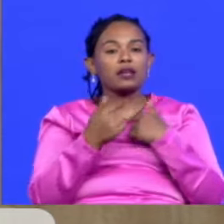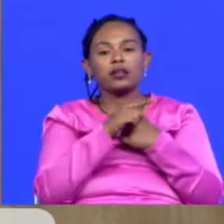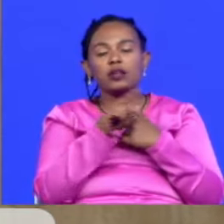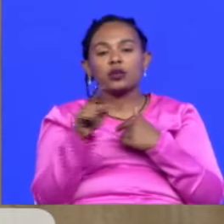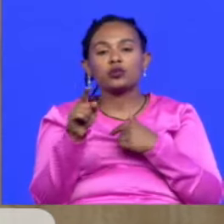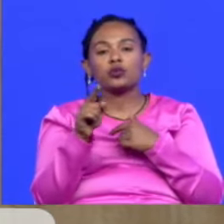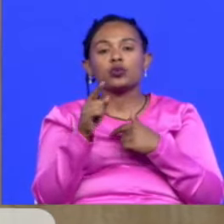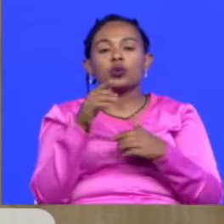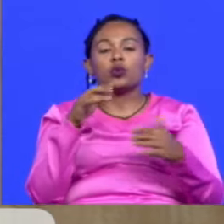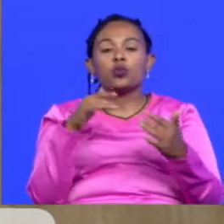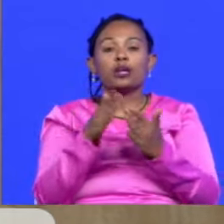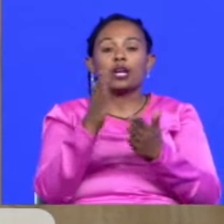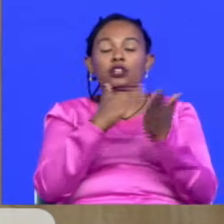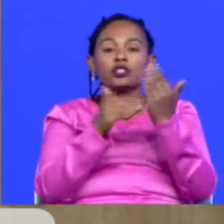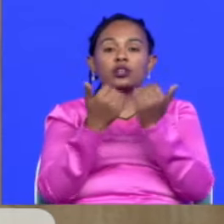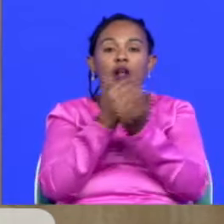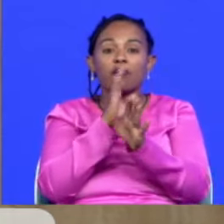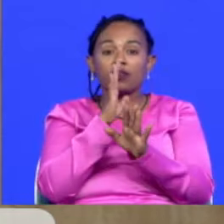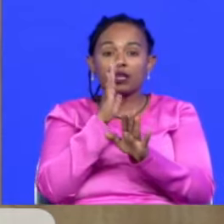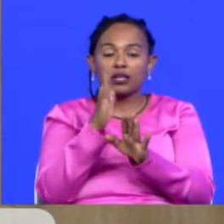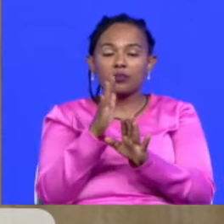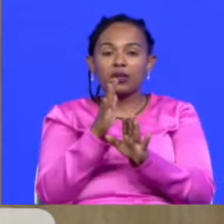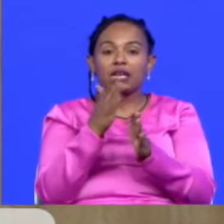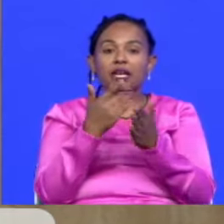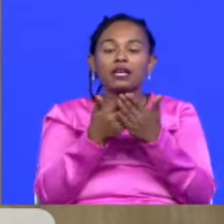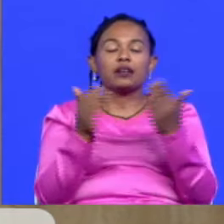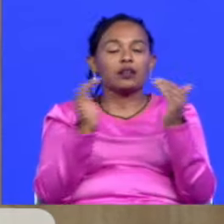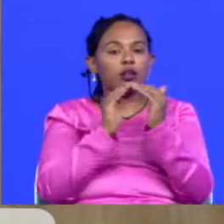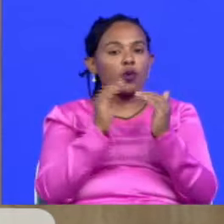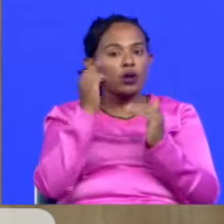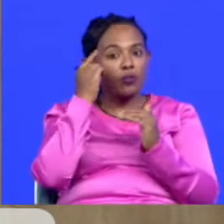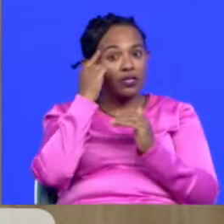ውጊያና ችግር አንፈልግም። እነሱን ግን ኢኳሊ ማሰብ ይጠበቅባቸዋል። በዛ አግባብ ነው የምንሄደው።